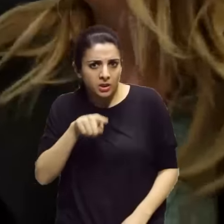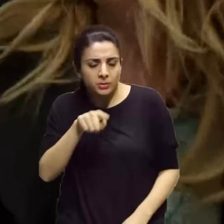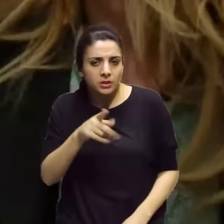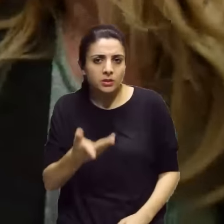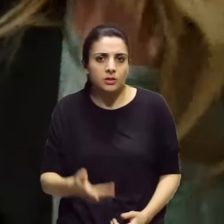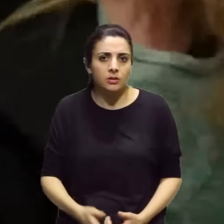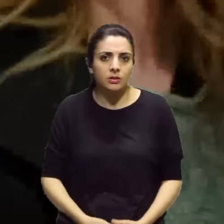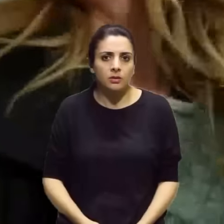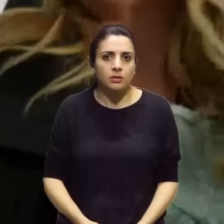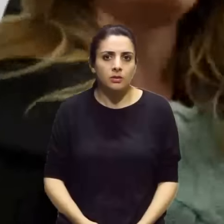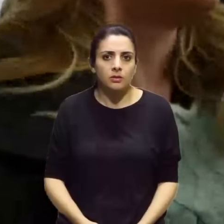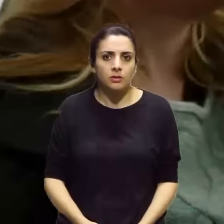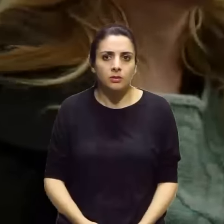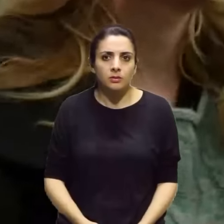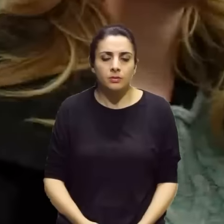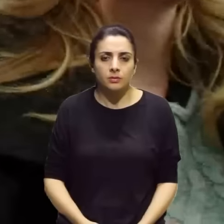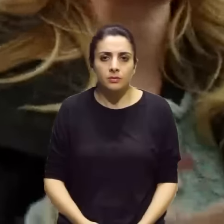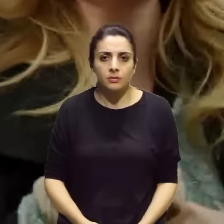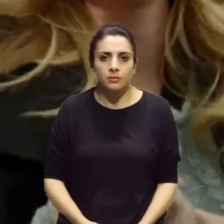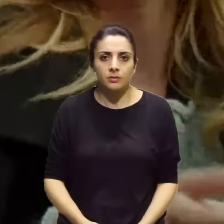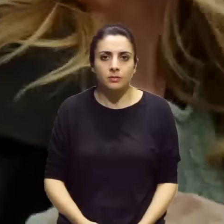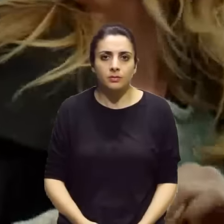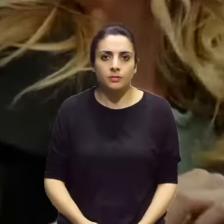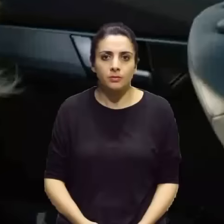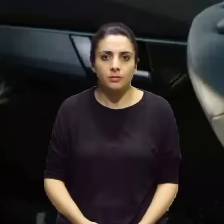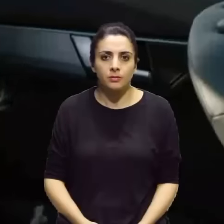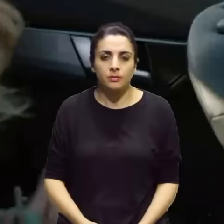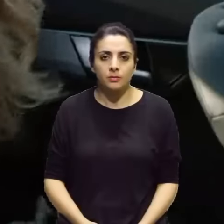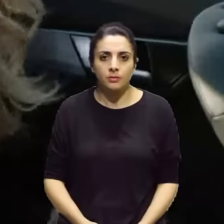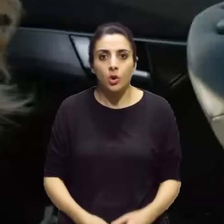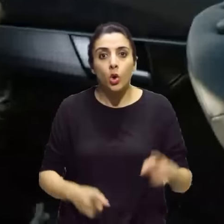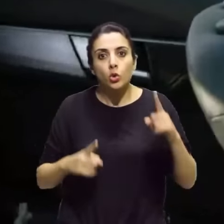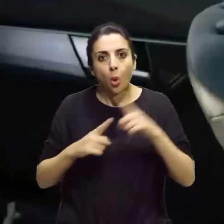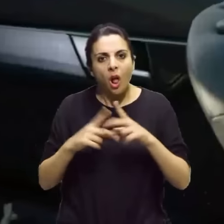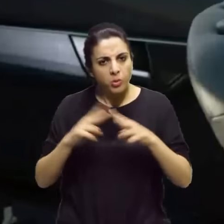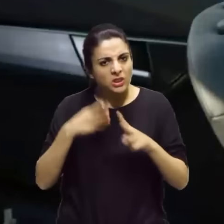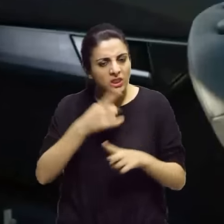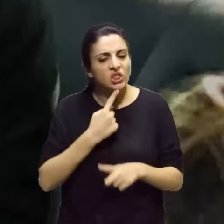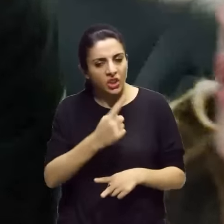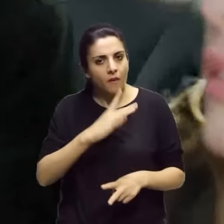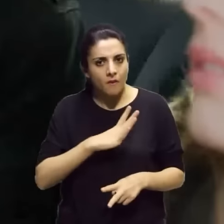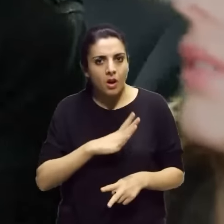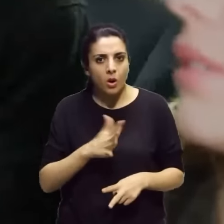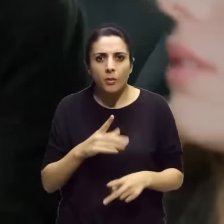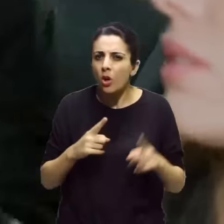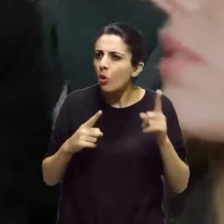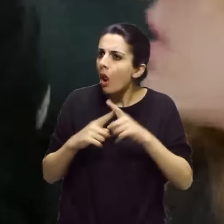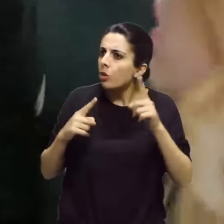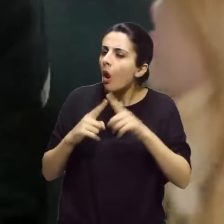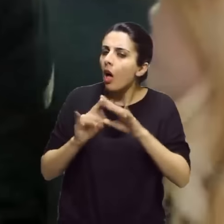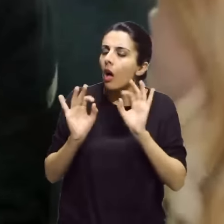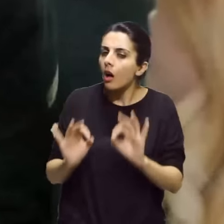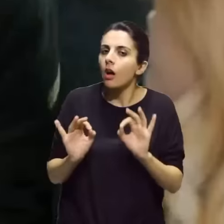sizden. Polis peşinde. Tolga çoktan polise gitmiştir.